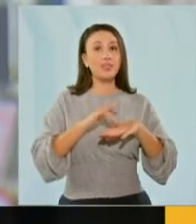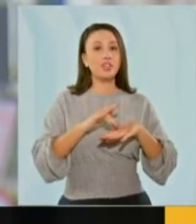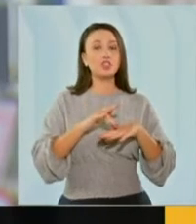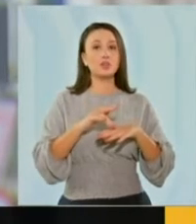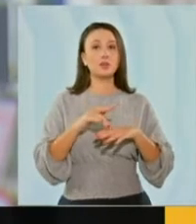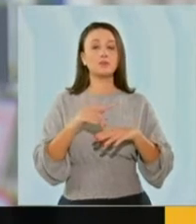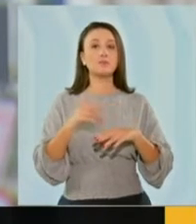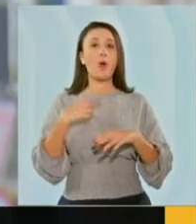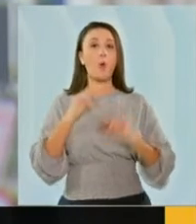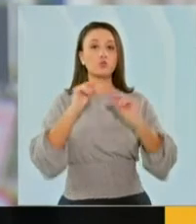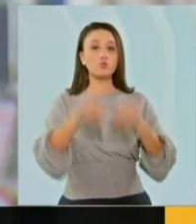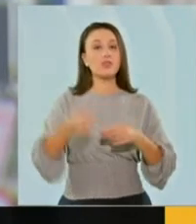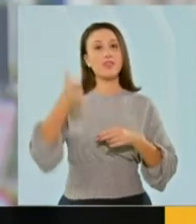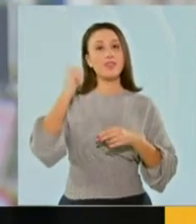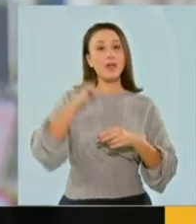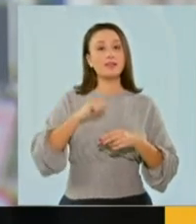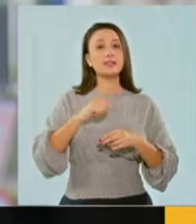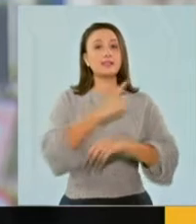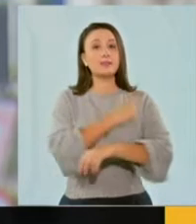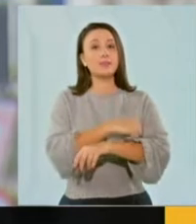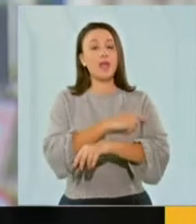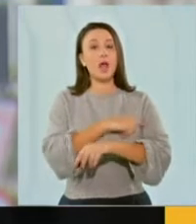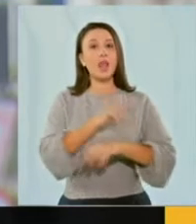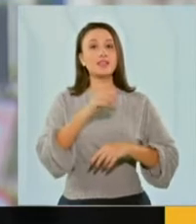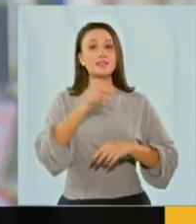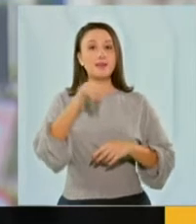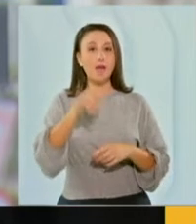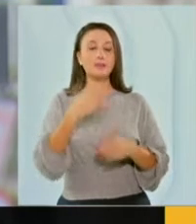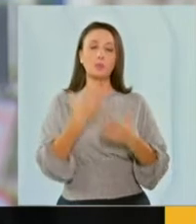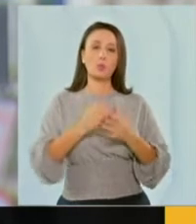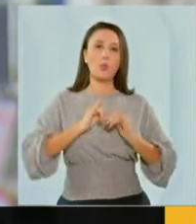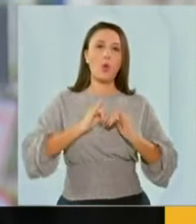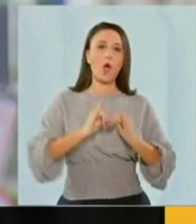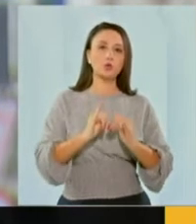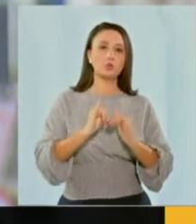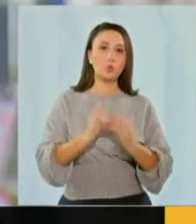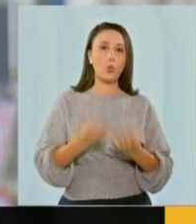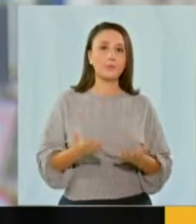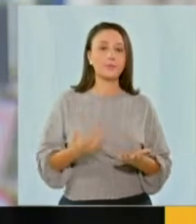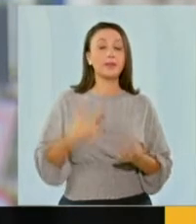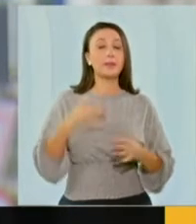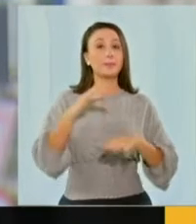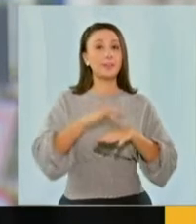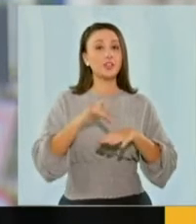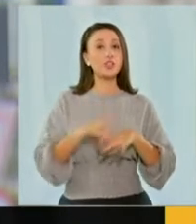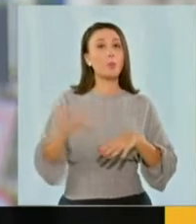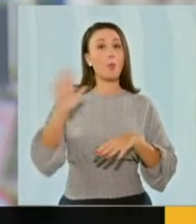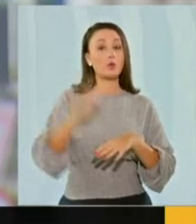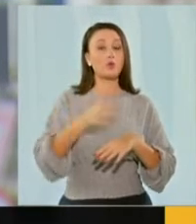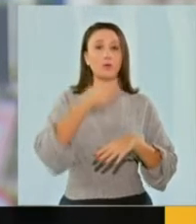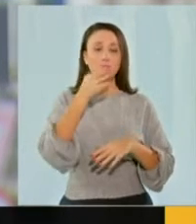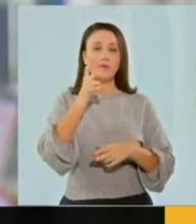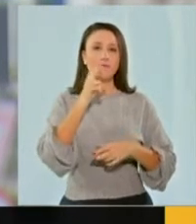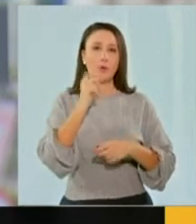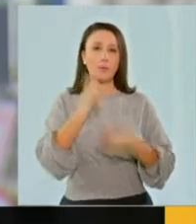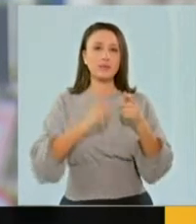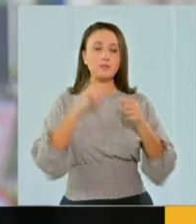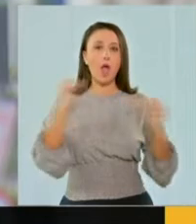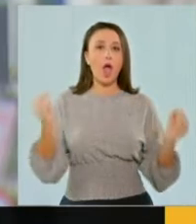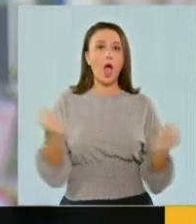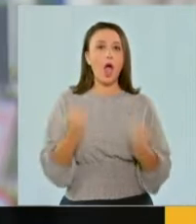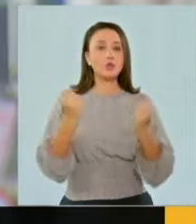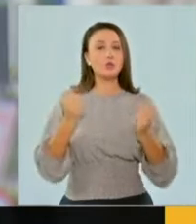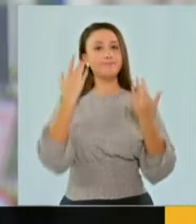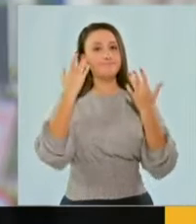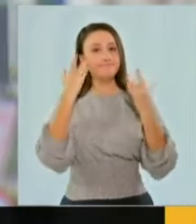peste Prut au ajuns ieri la Spitalul Modular Lescani pentru a da o mână de ajutor. Medicii moldoveni spun că este vorba despre o acțiune